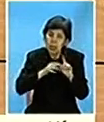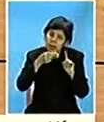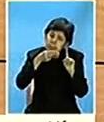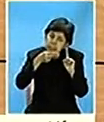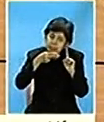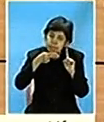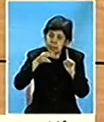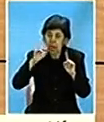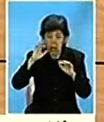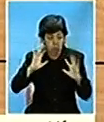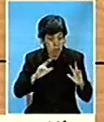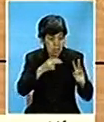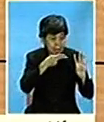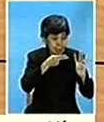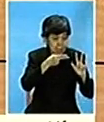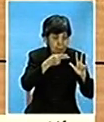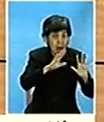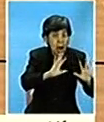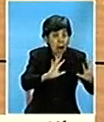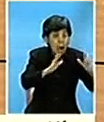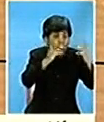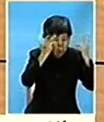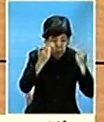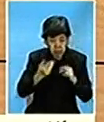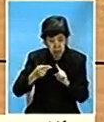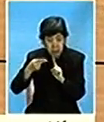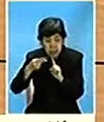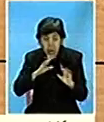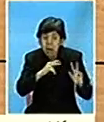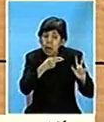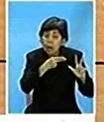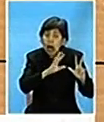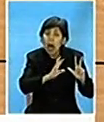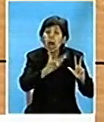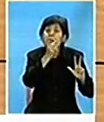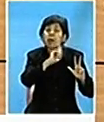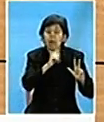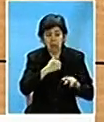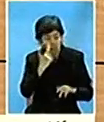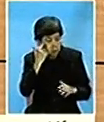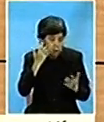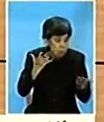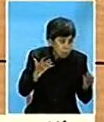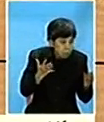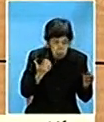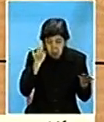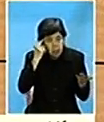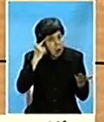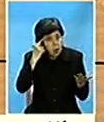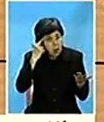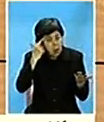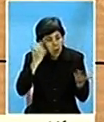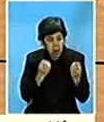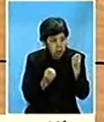10,000 ไร่ครับหายไป30,000ไร่นะครับอันนี้หายไปโดยไม่มีใครพิสูจน์ว่าหายไปไหน